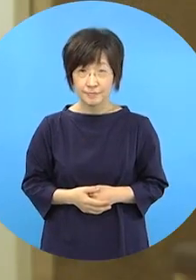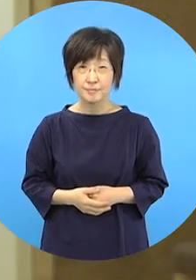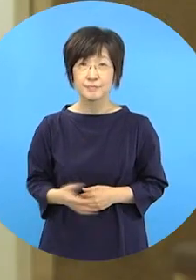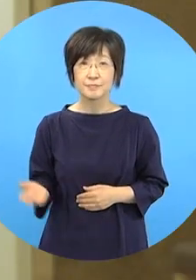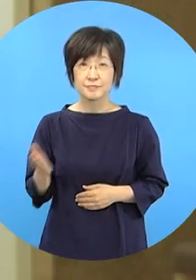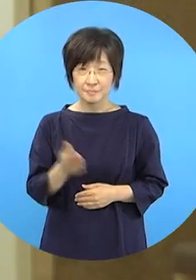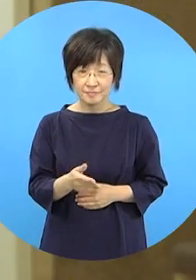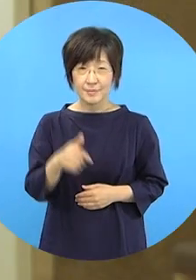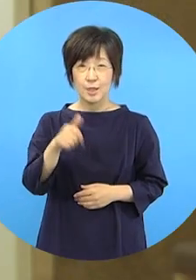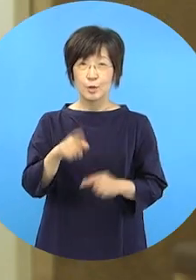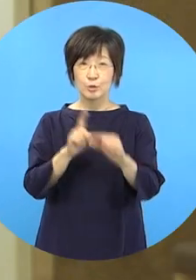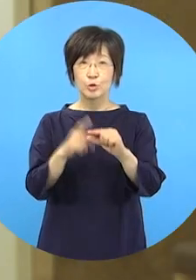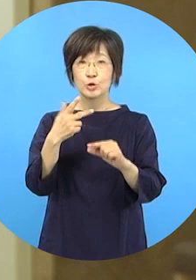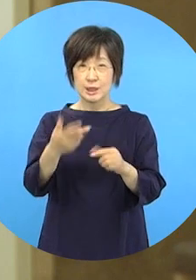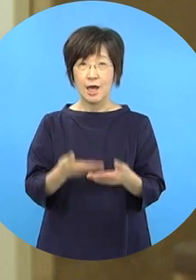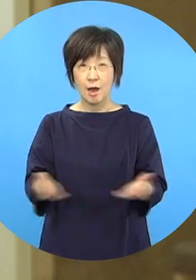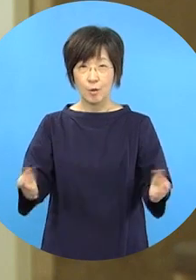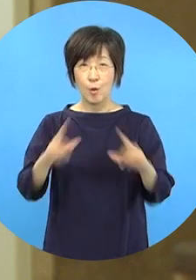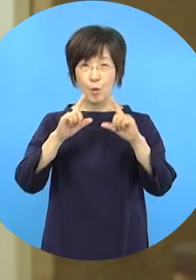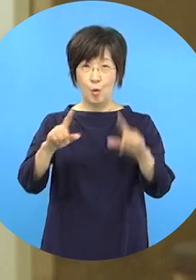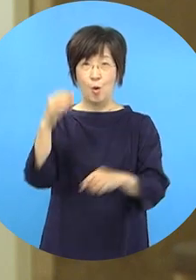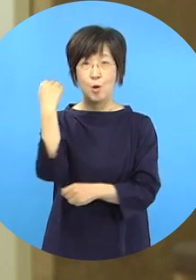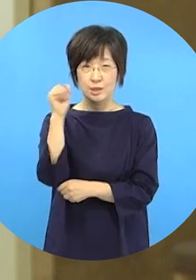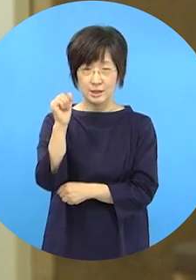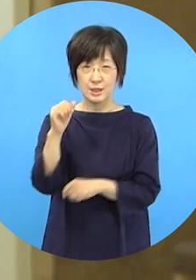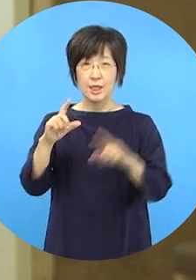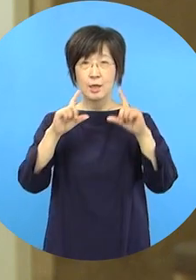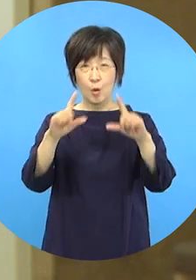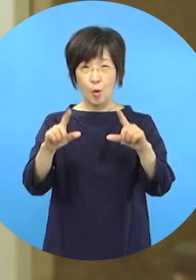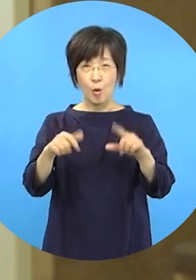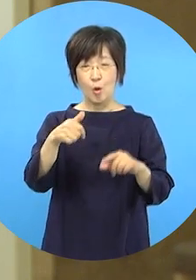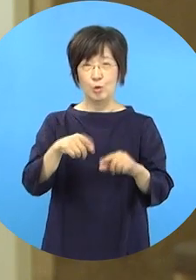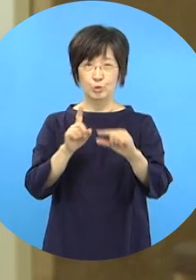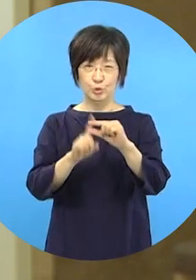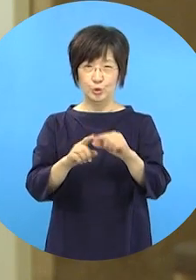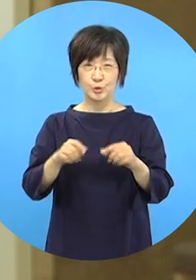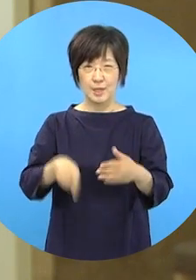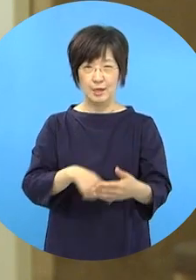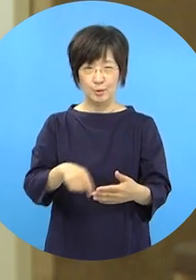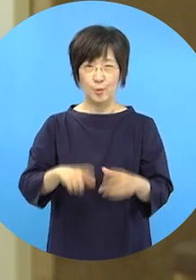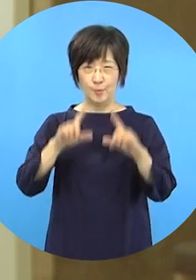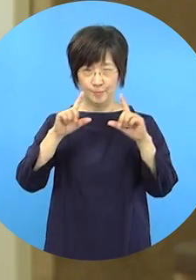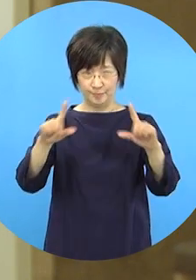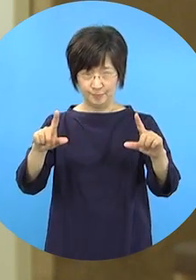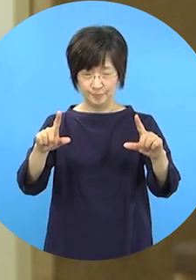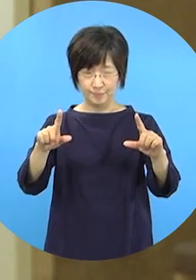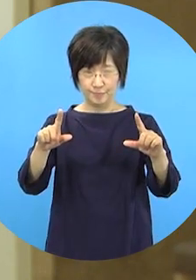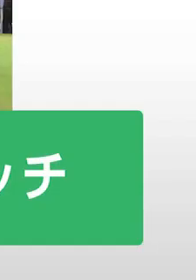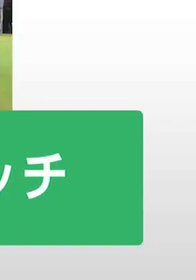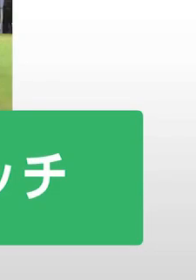続いては府中市発行の広報誌、広報府中からのお知らせです。